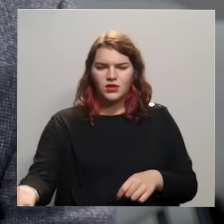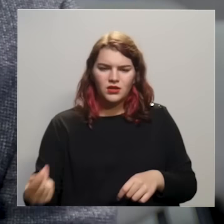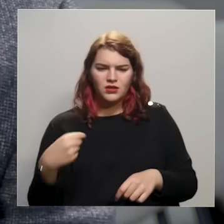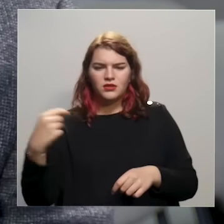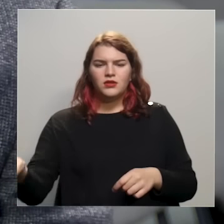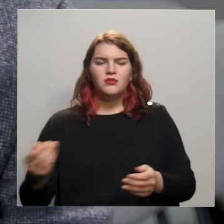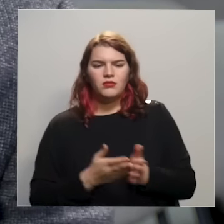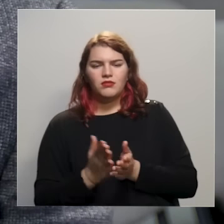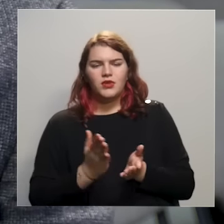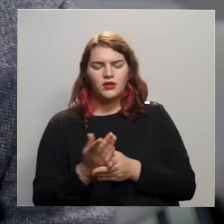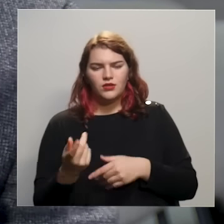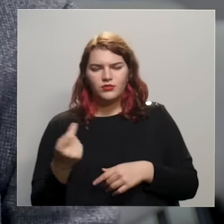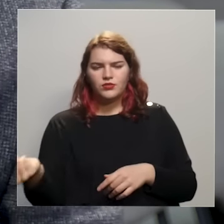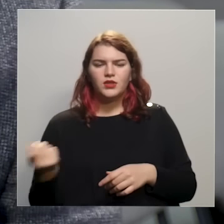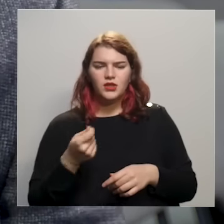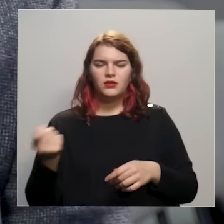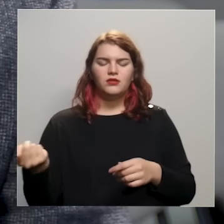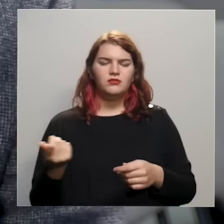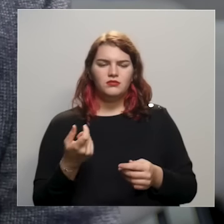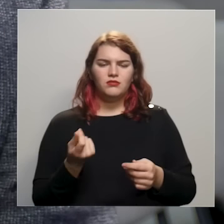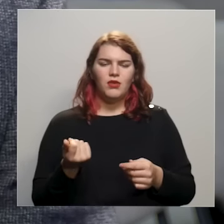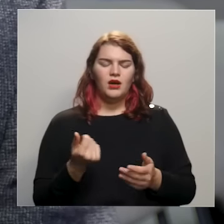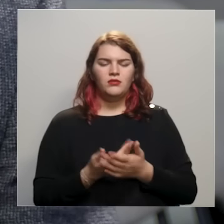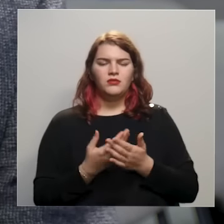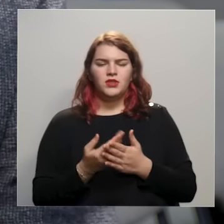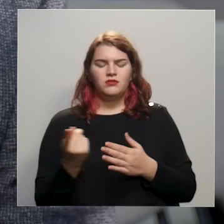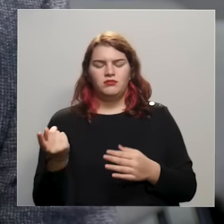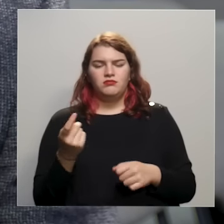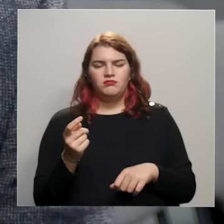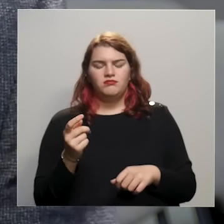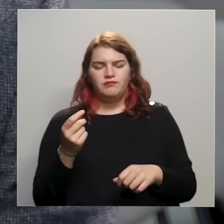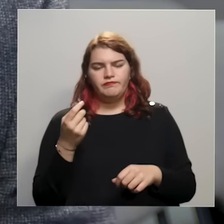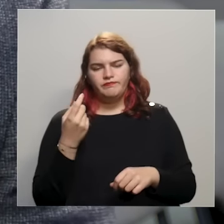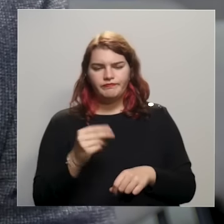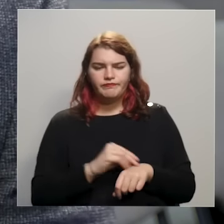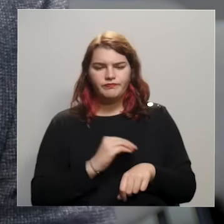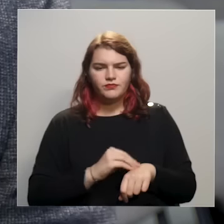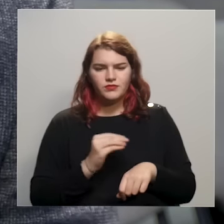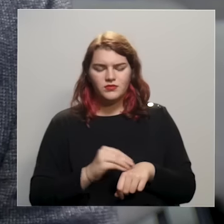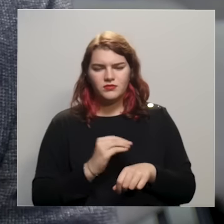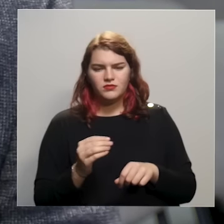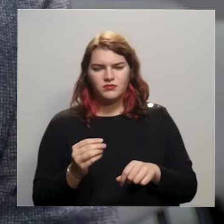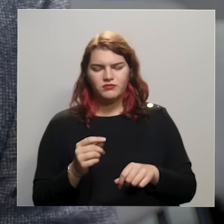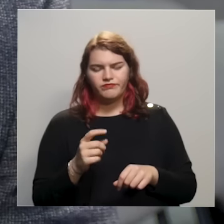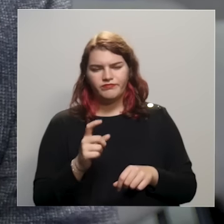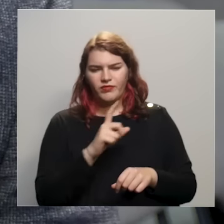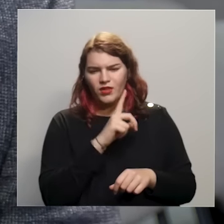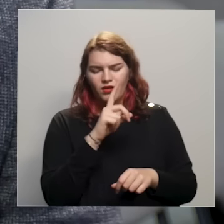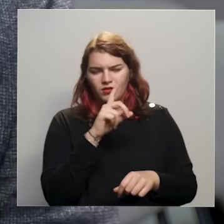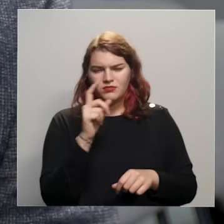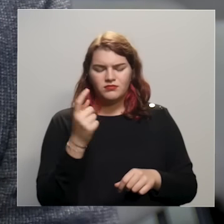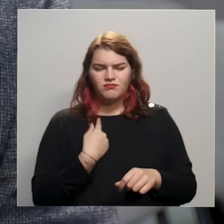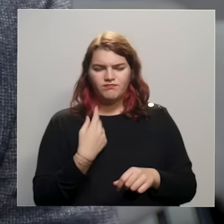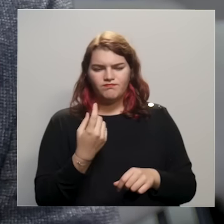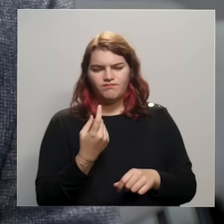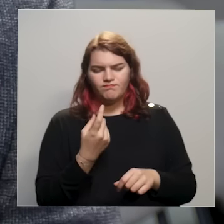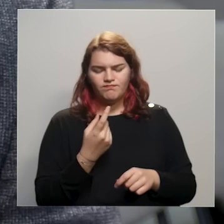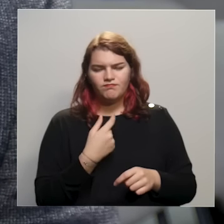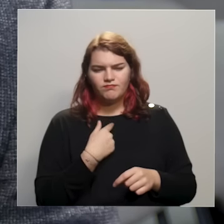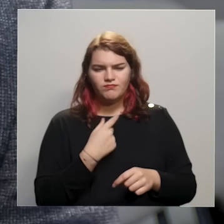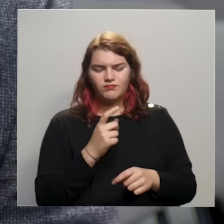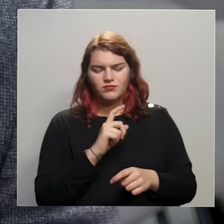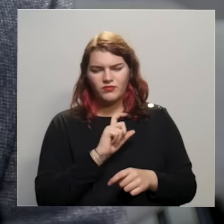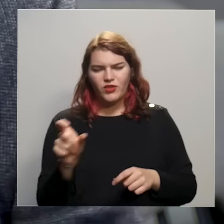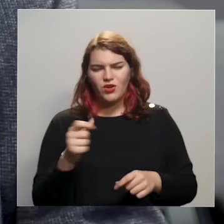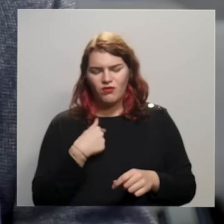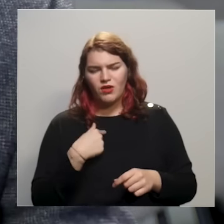din gură. Ia de aici și tași din gură. Am plusat. Da. Și... am ajuns momentul în biserică, că aici a fost